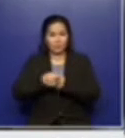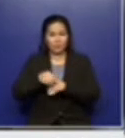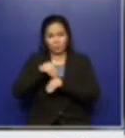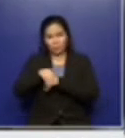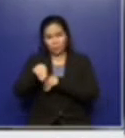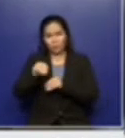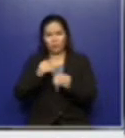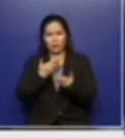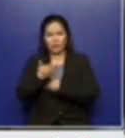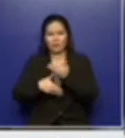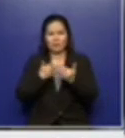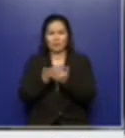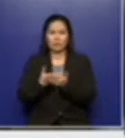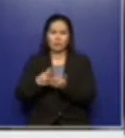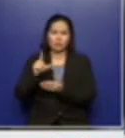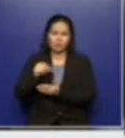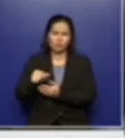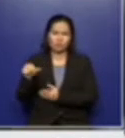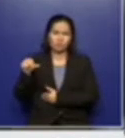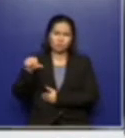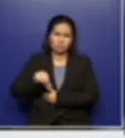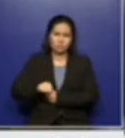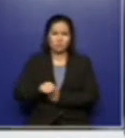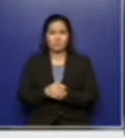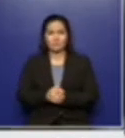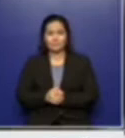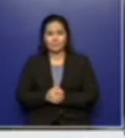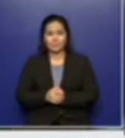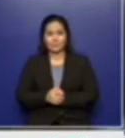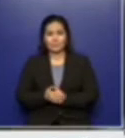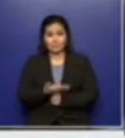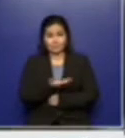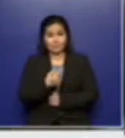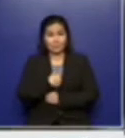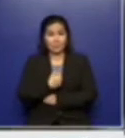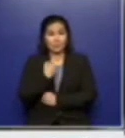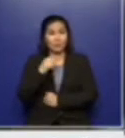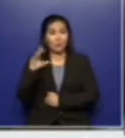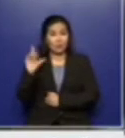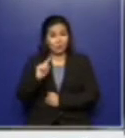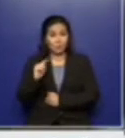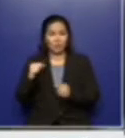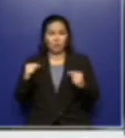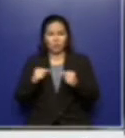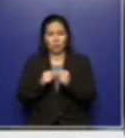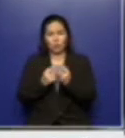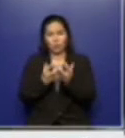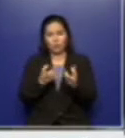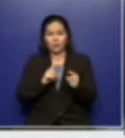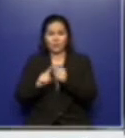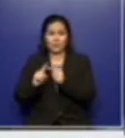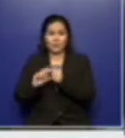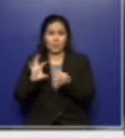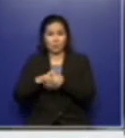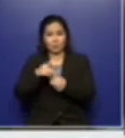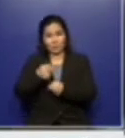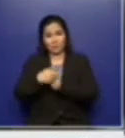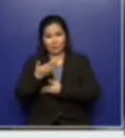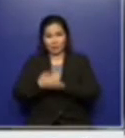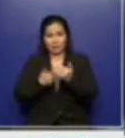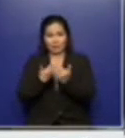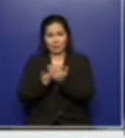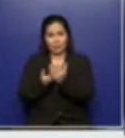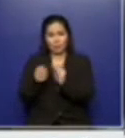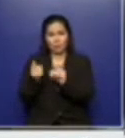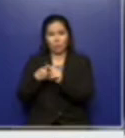ตรราคาตกต่ำเราจะมั่นใจอย่างไรครับว่าพืชผลเกษตรจะราคาดีขึ้นสิ่ง